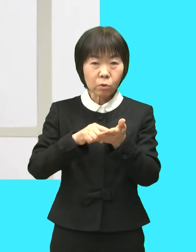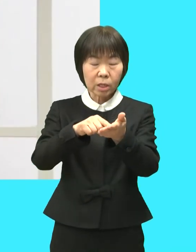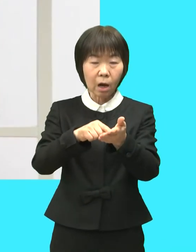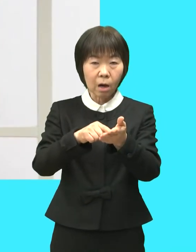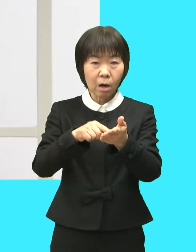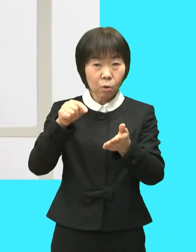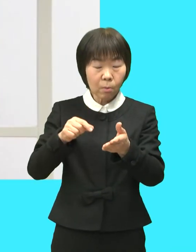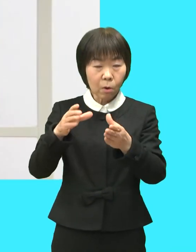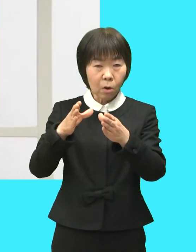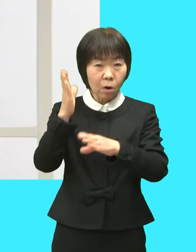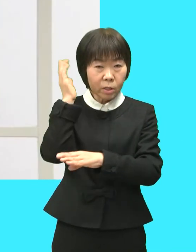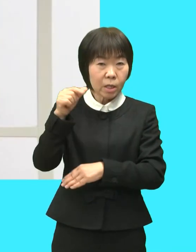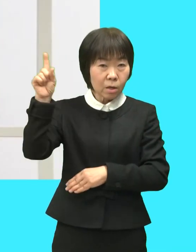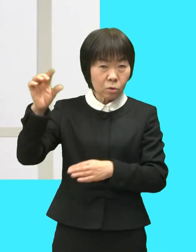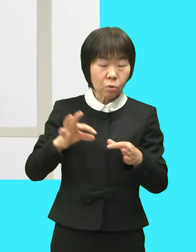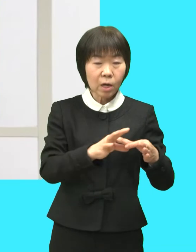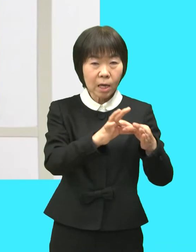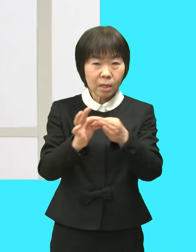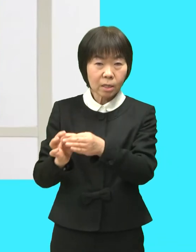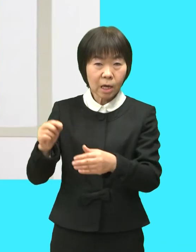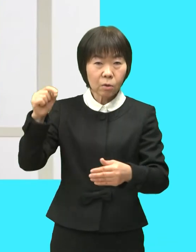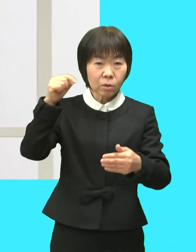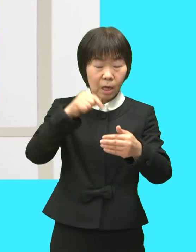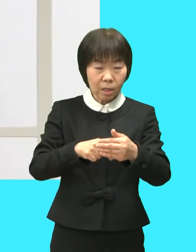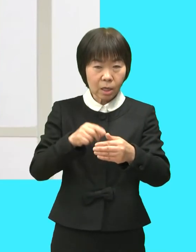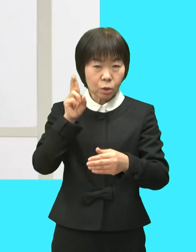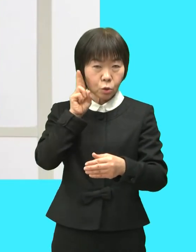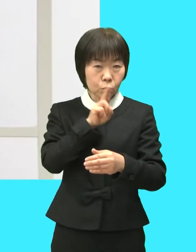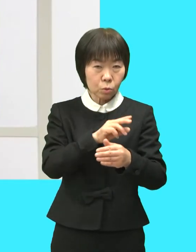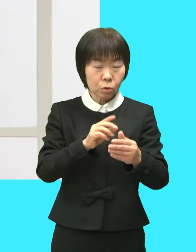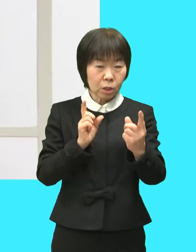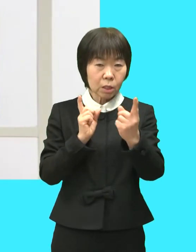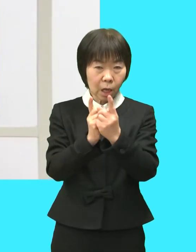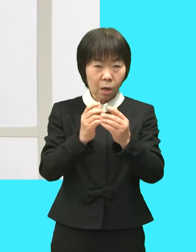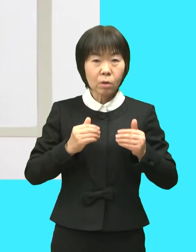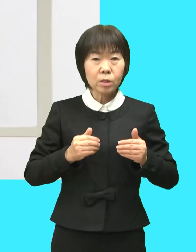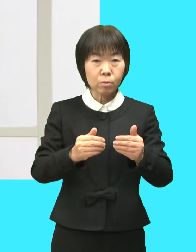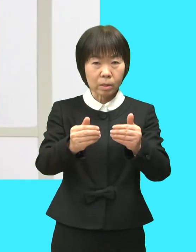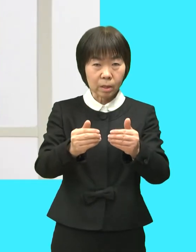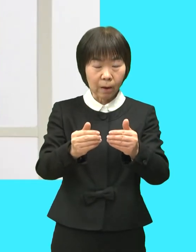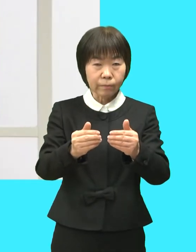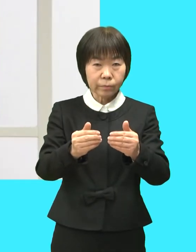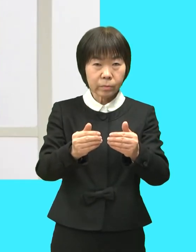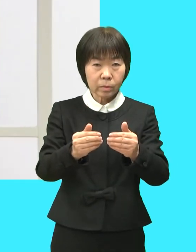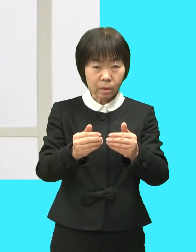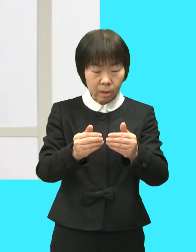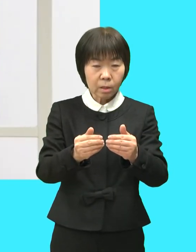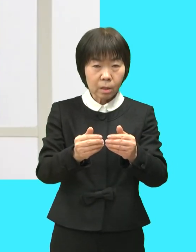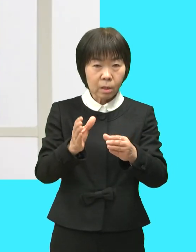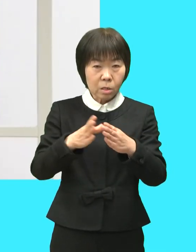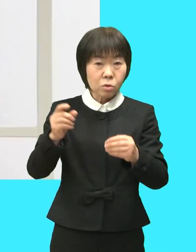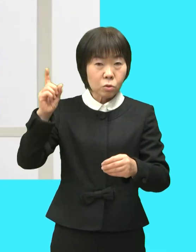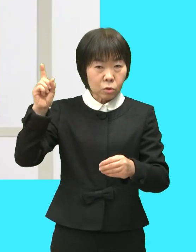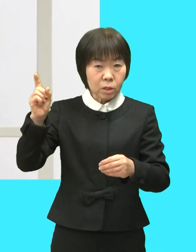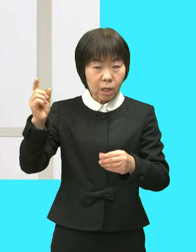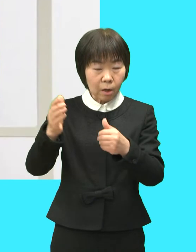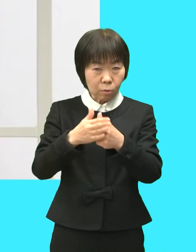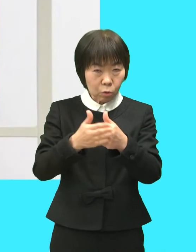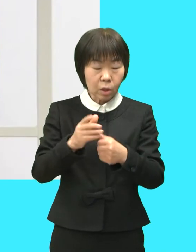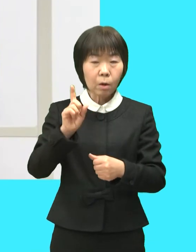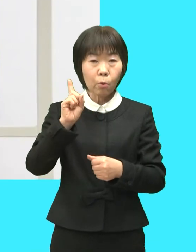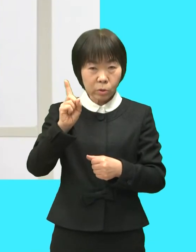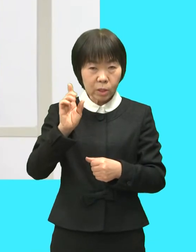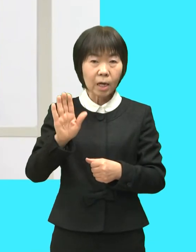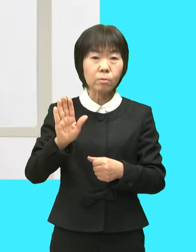非常にスムースに対応が図りました。また国からもう一点大きな協力をいただいております。それ